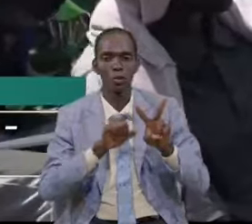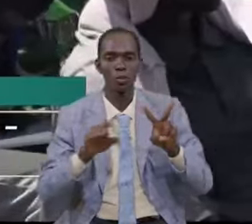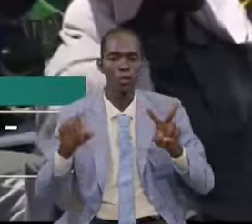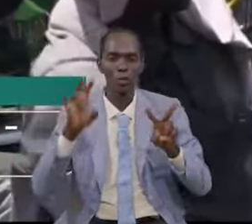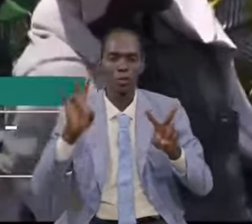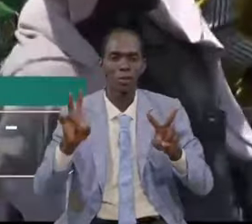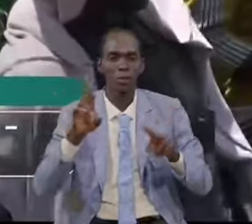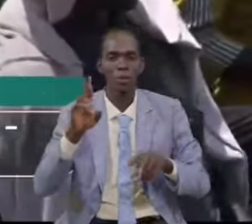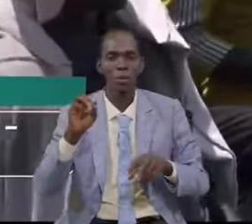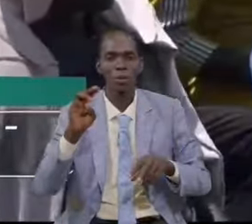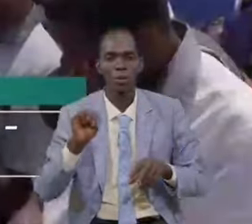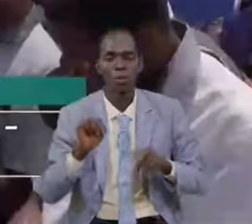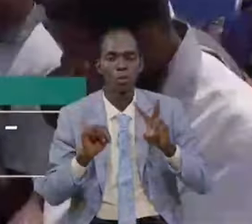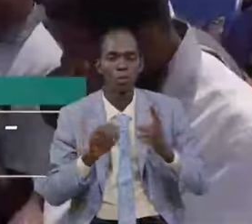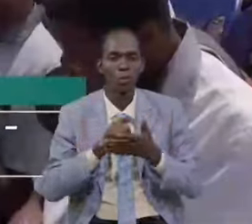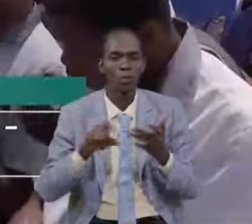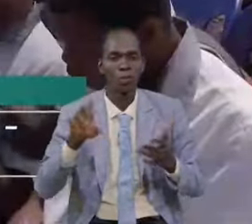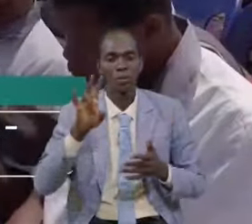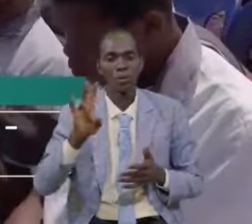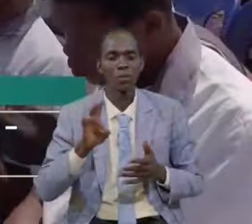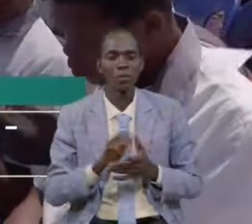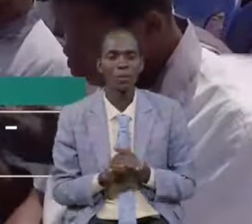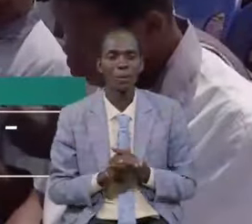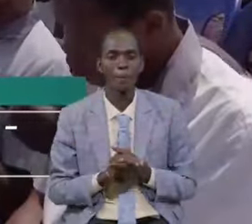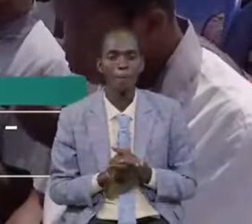Romains chapitre 2, verset 7.